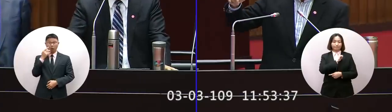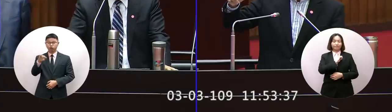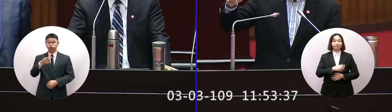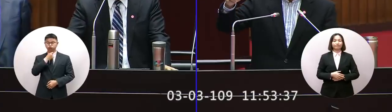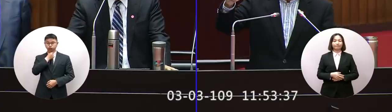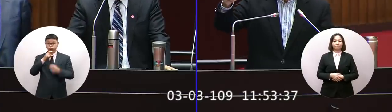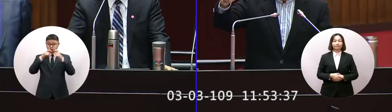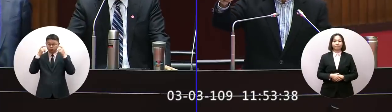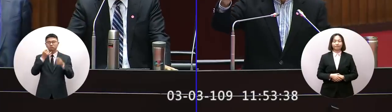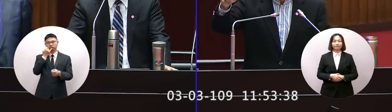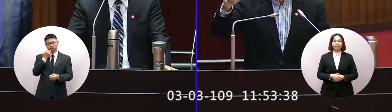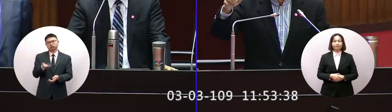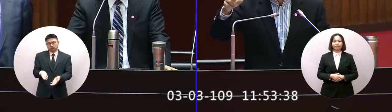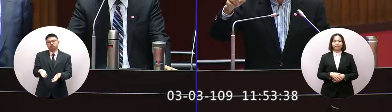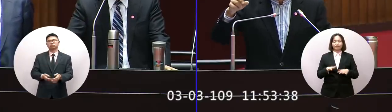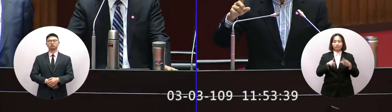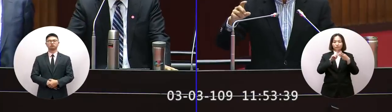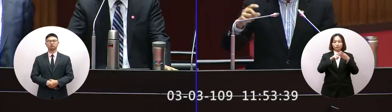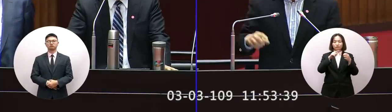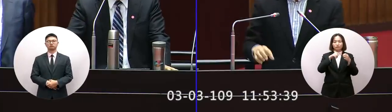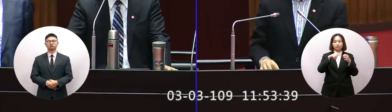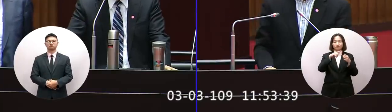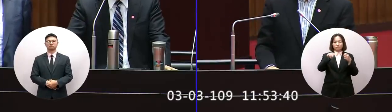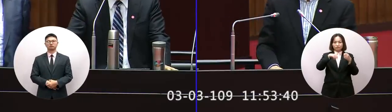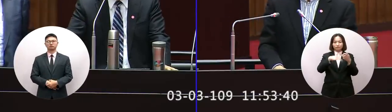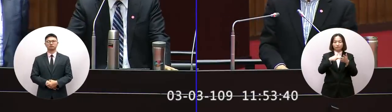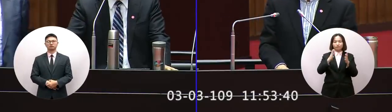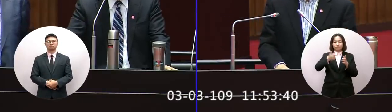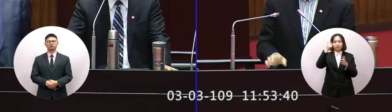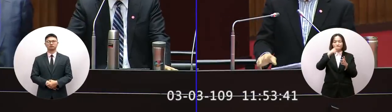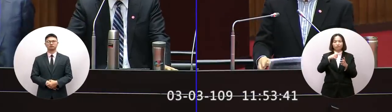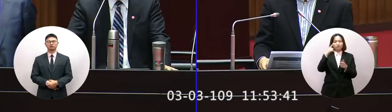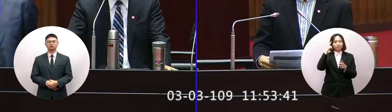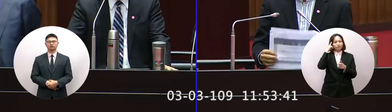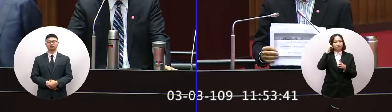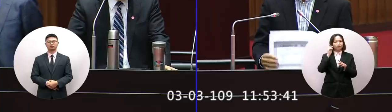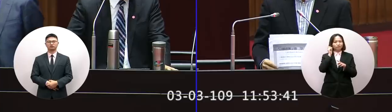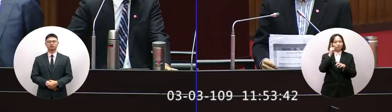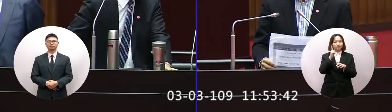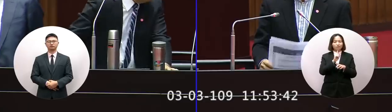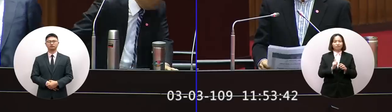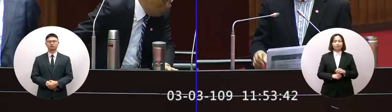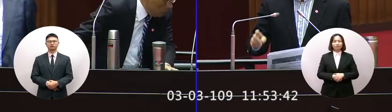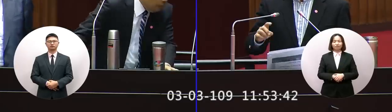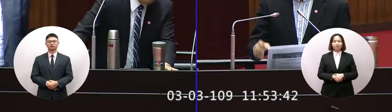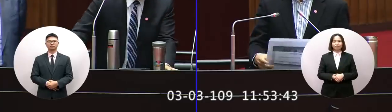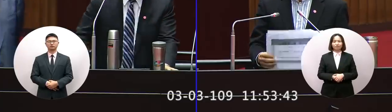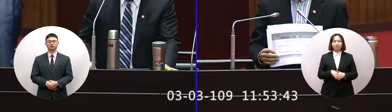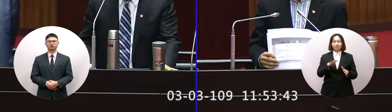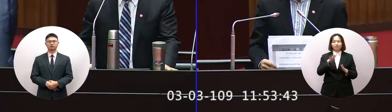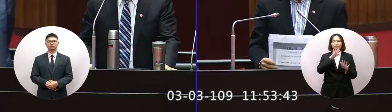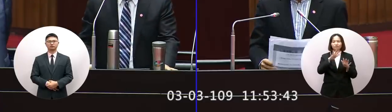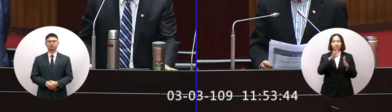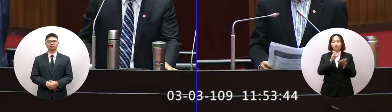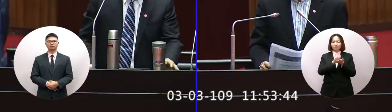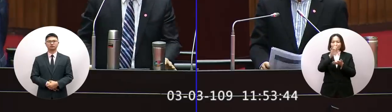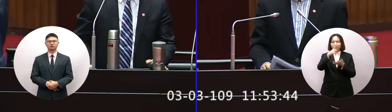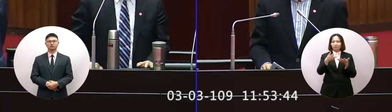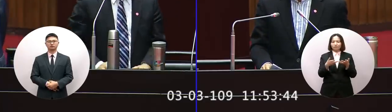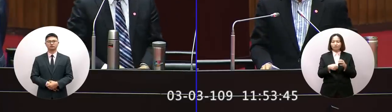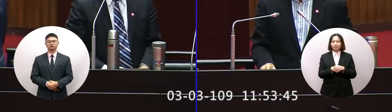好我們主席長很天才主席長他之前跟我說一句